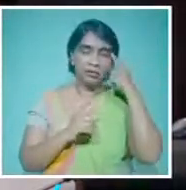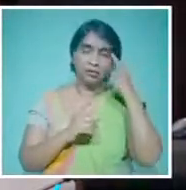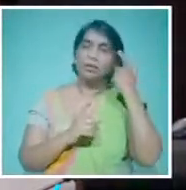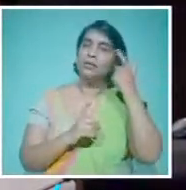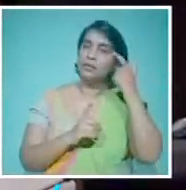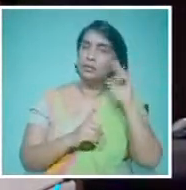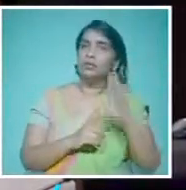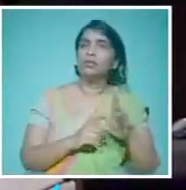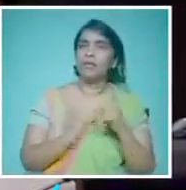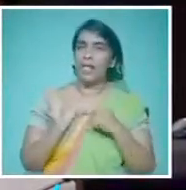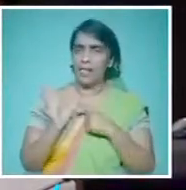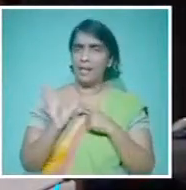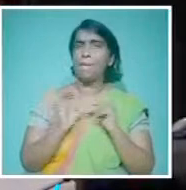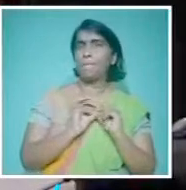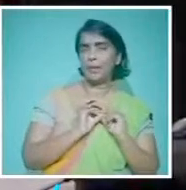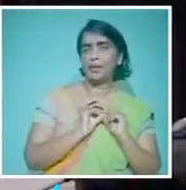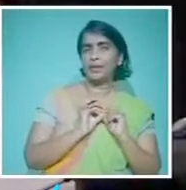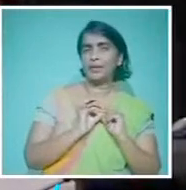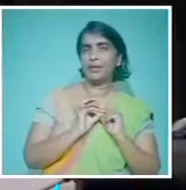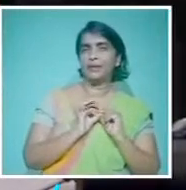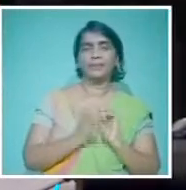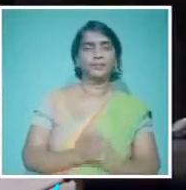agarai eda bid.